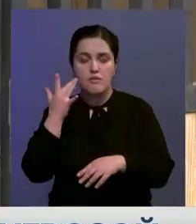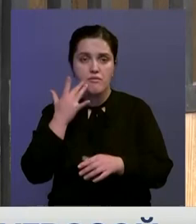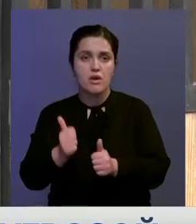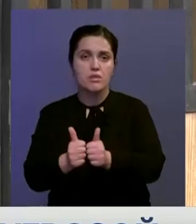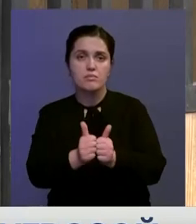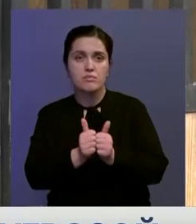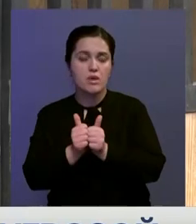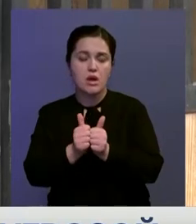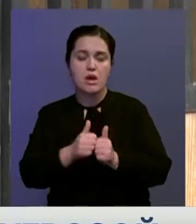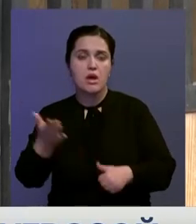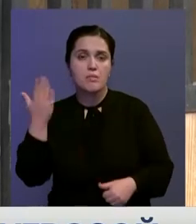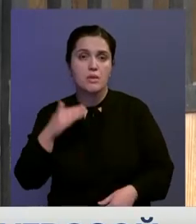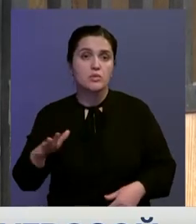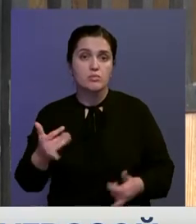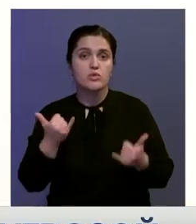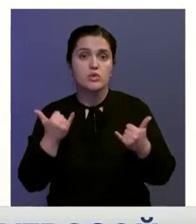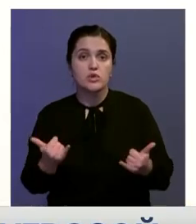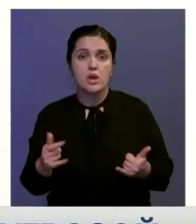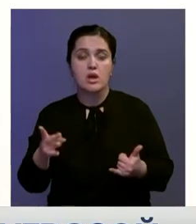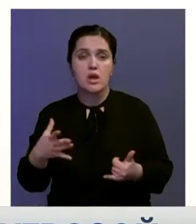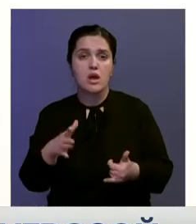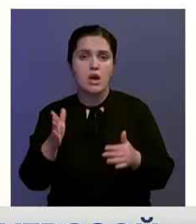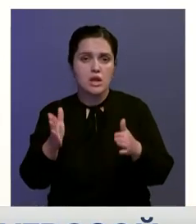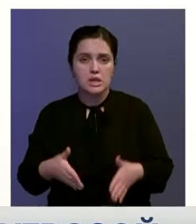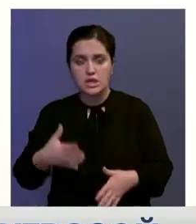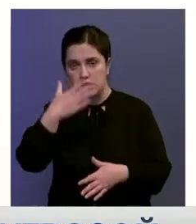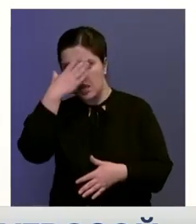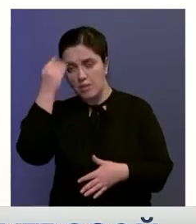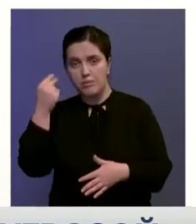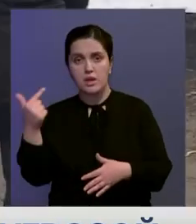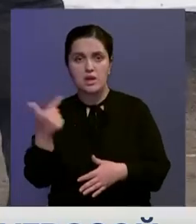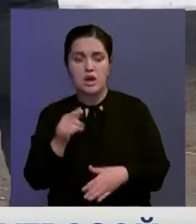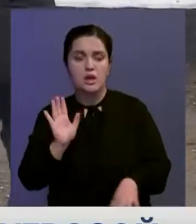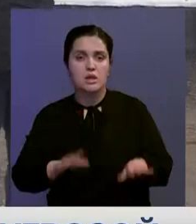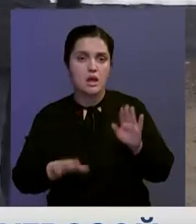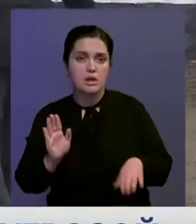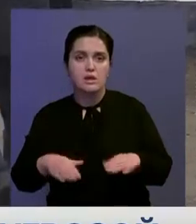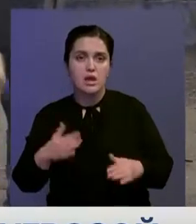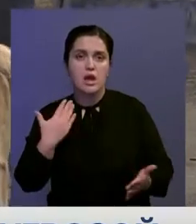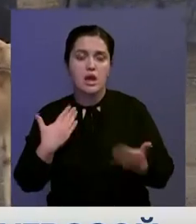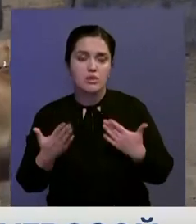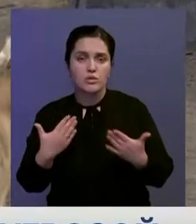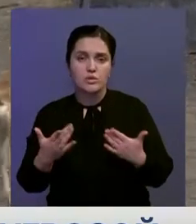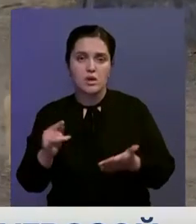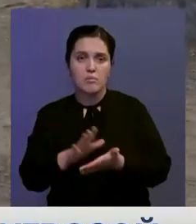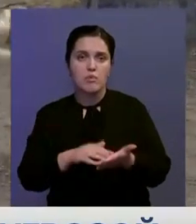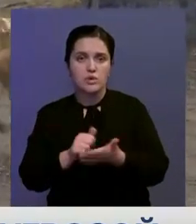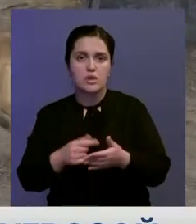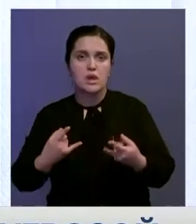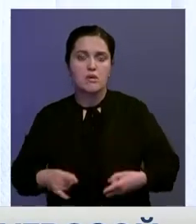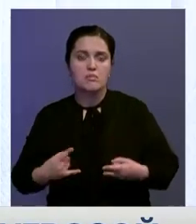кочевников степи. Правда, сейчас они незаслуженно забыли. Некоторые граждане халатно относятся к питомцам и портят